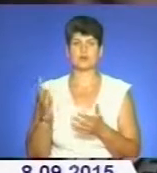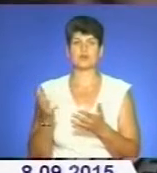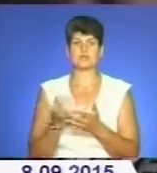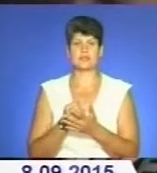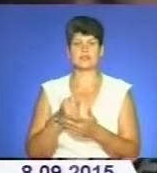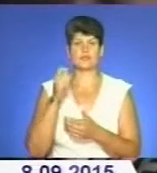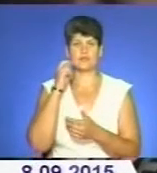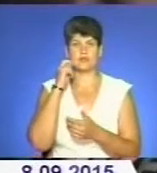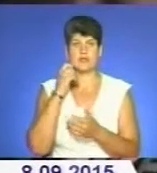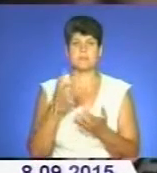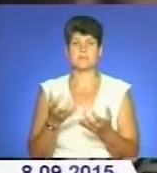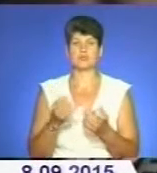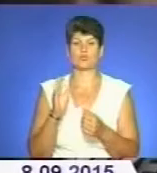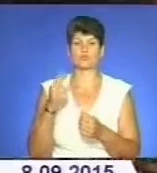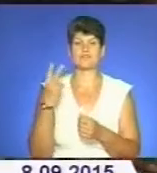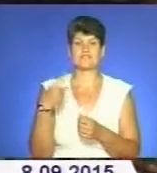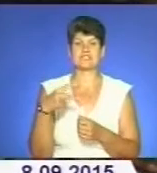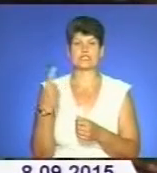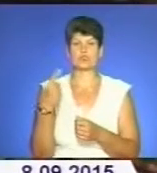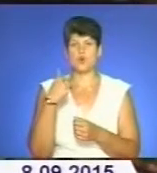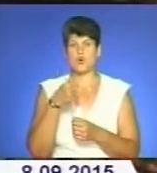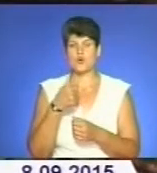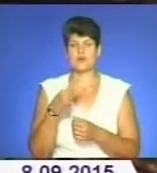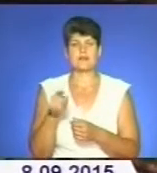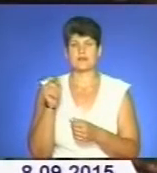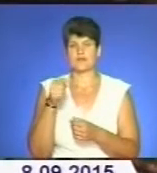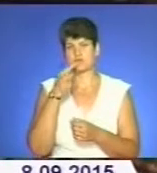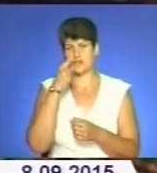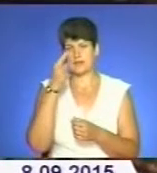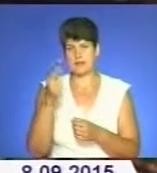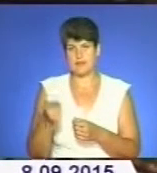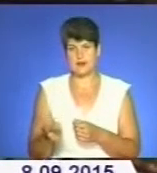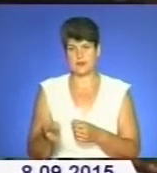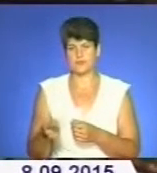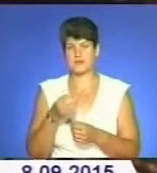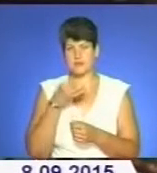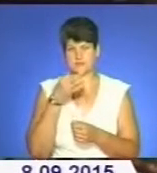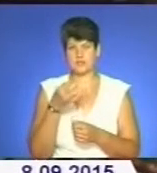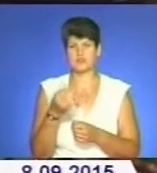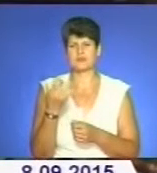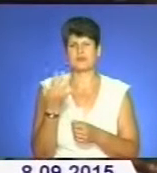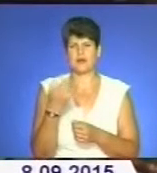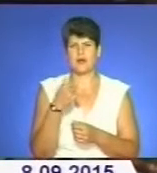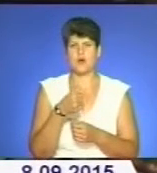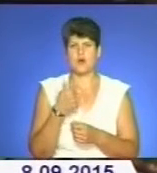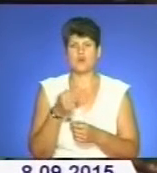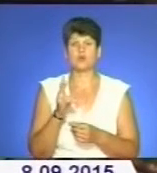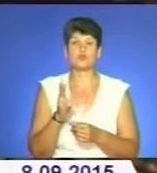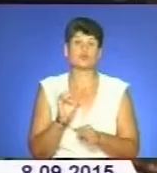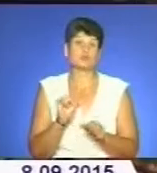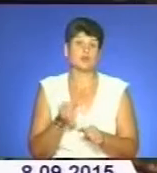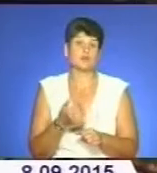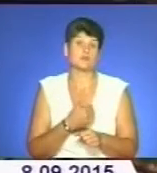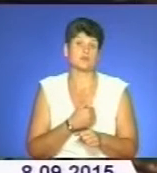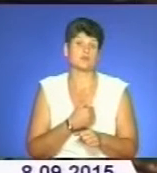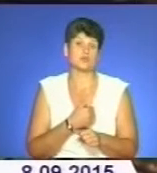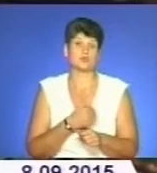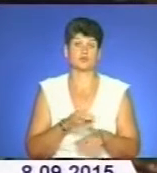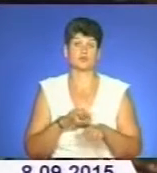там прийом буде з 21 року, це не так вже й далеко, я вам скажу, декілька років, можливо, хтось з вас захоче внести